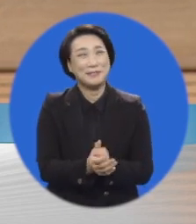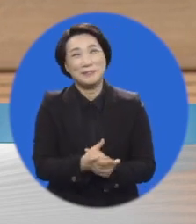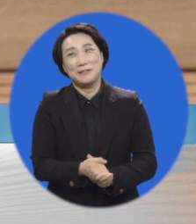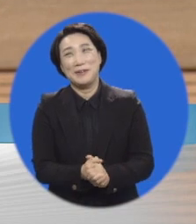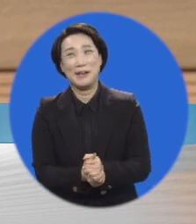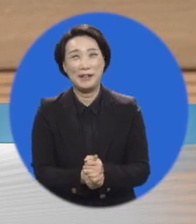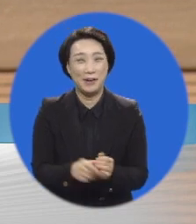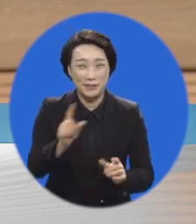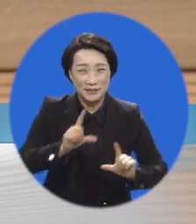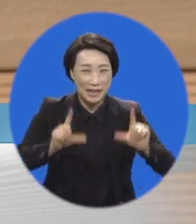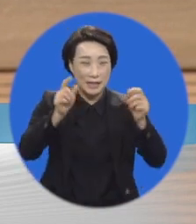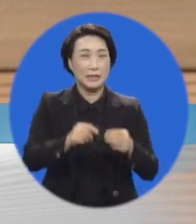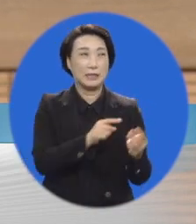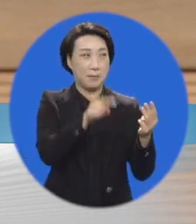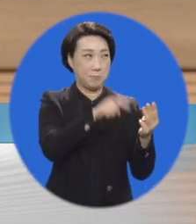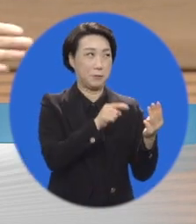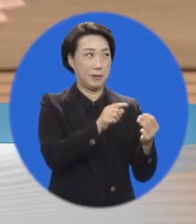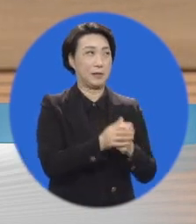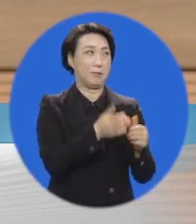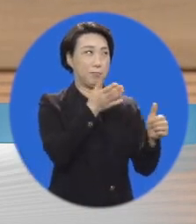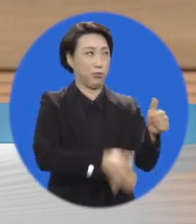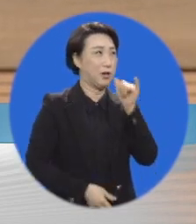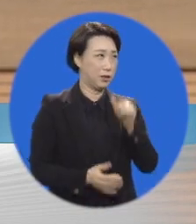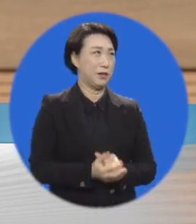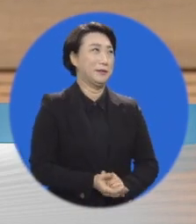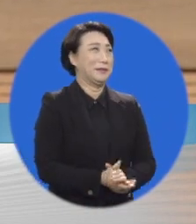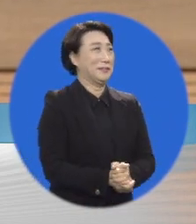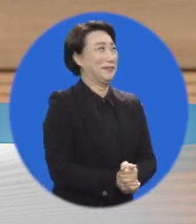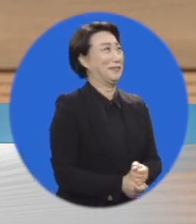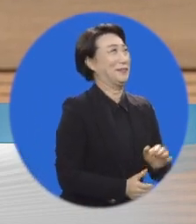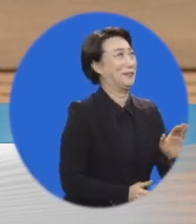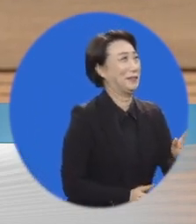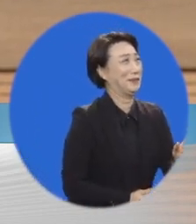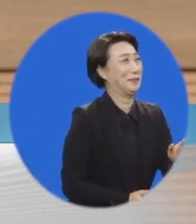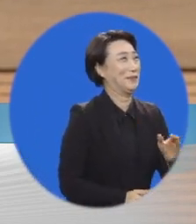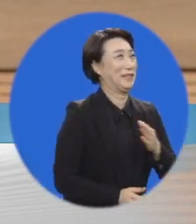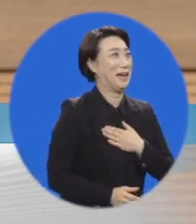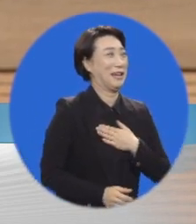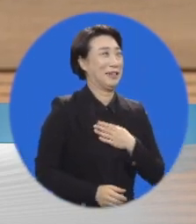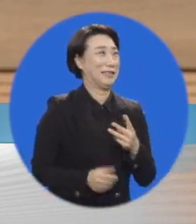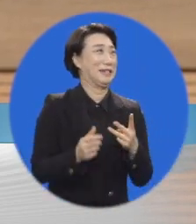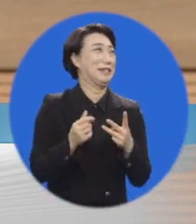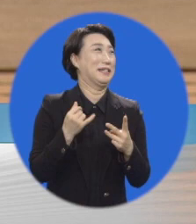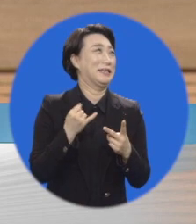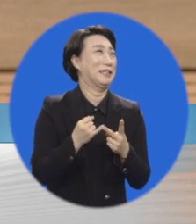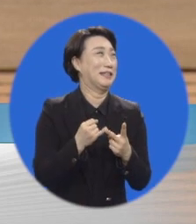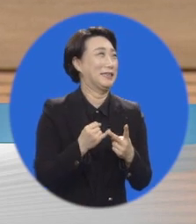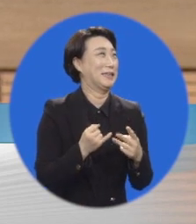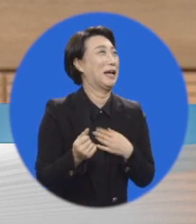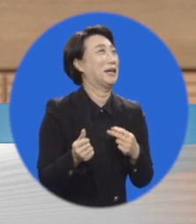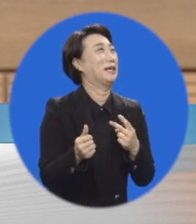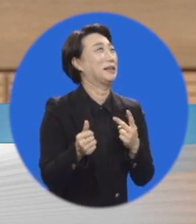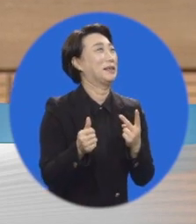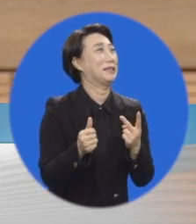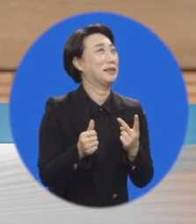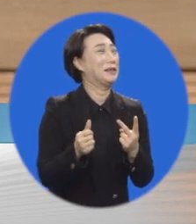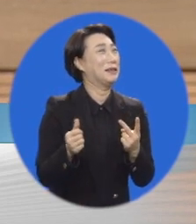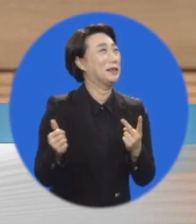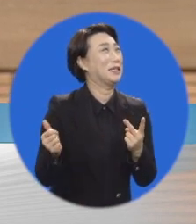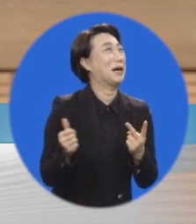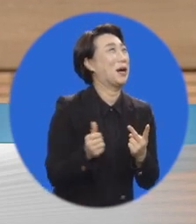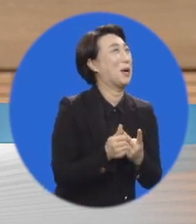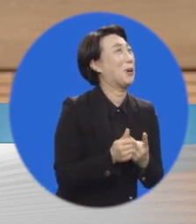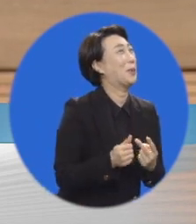하루는 여삼촌에게 담대하게 말해 삼촌 저 나엘을 쳐주면 안 됩니까? 아 지금까지 이런